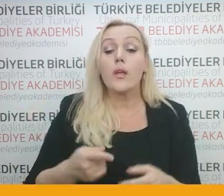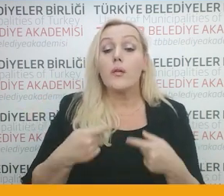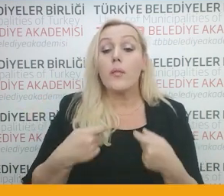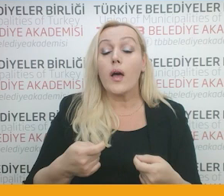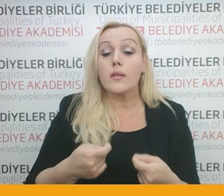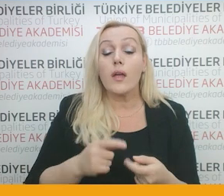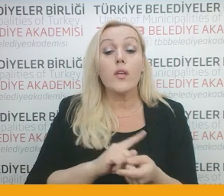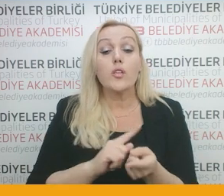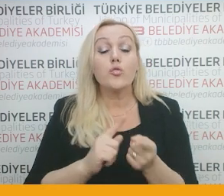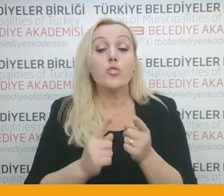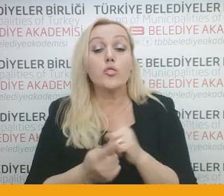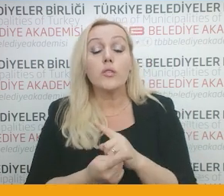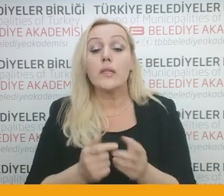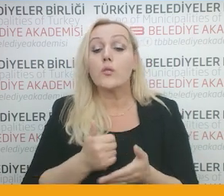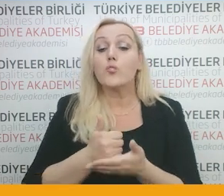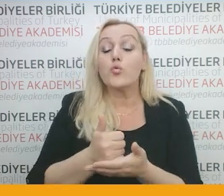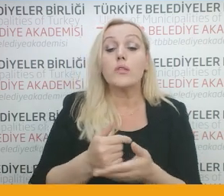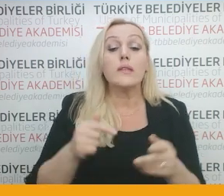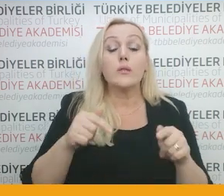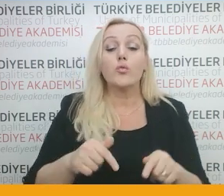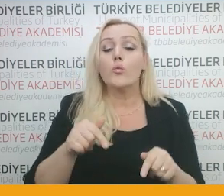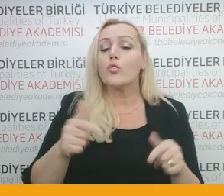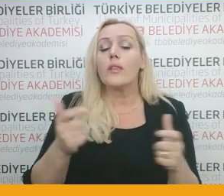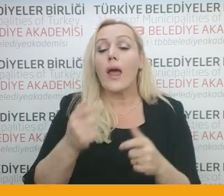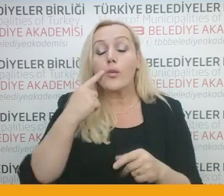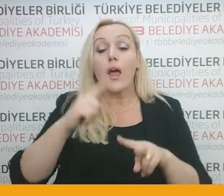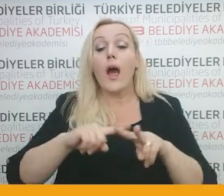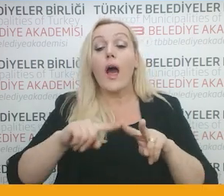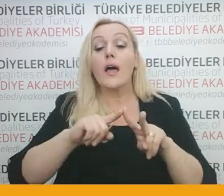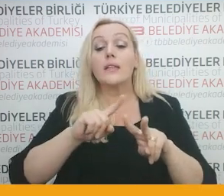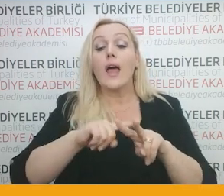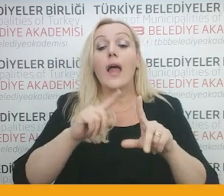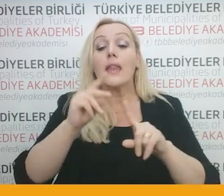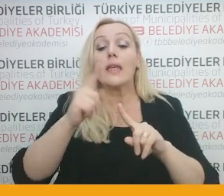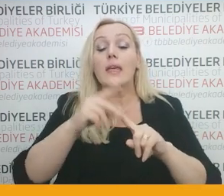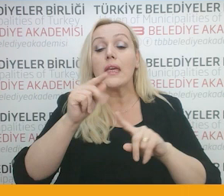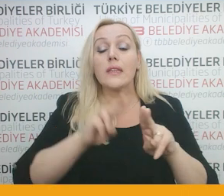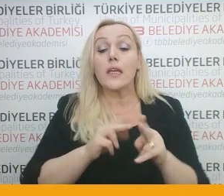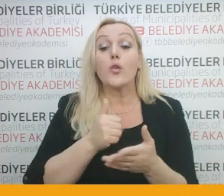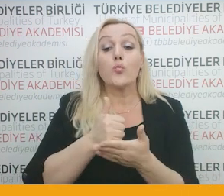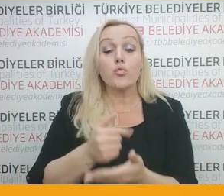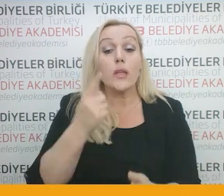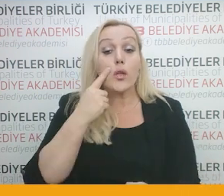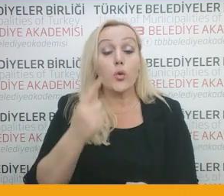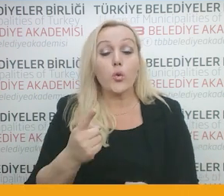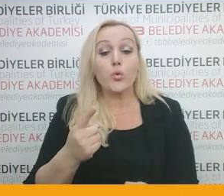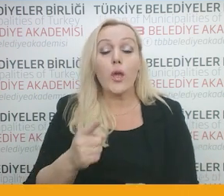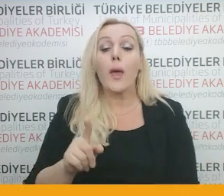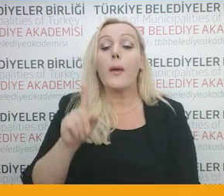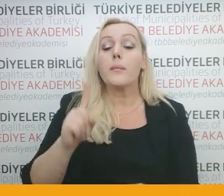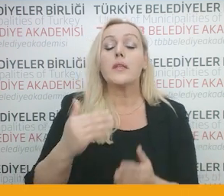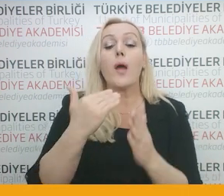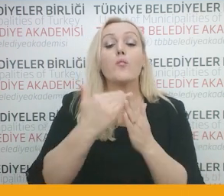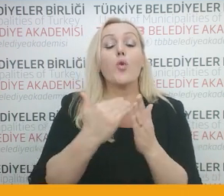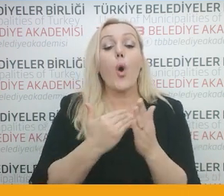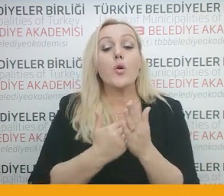türünün bütçesi bu? Bunu nerede görüyoruz? Analitik bütçe sınıflandırmasında görebiliyoruz. Bir de program